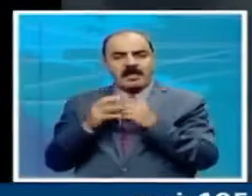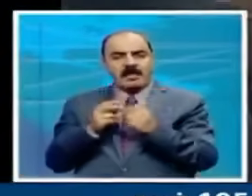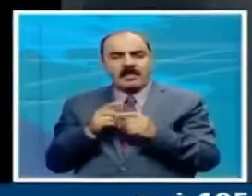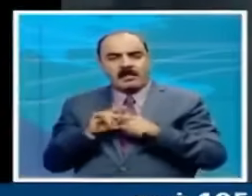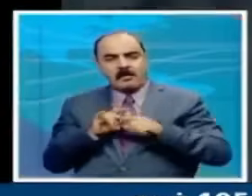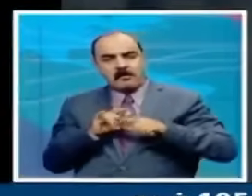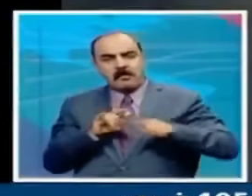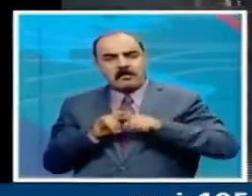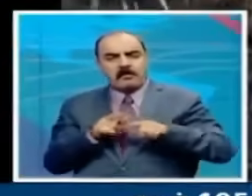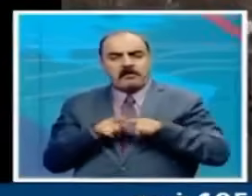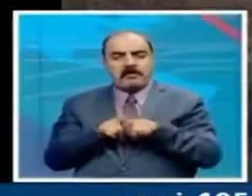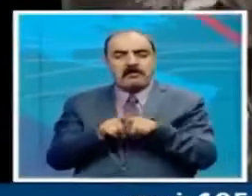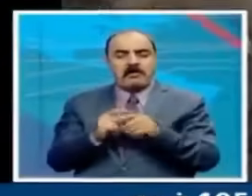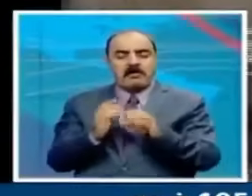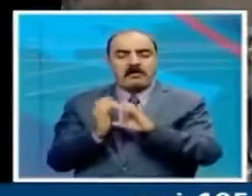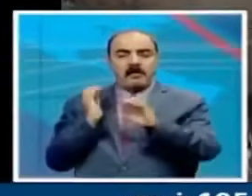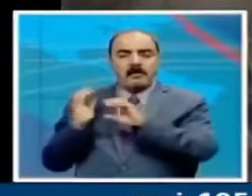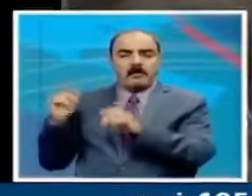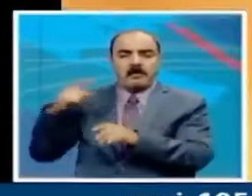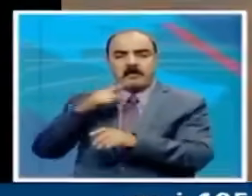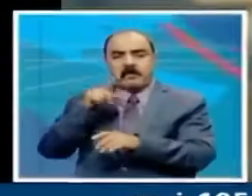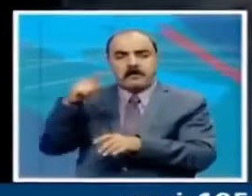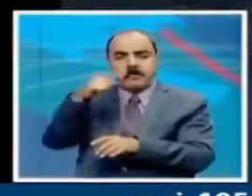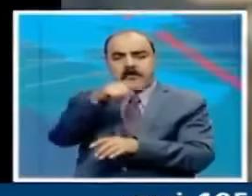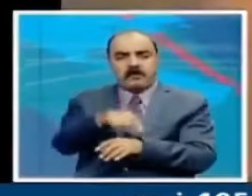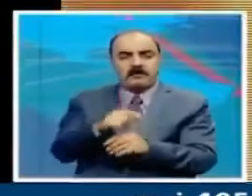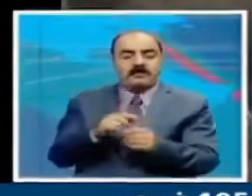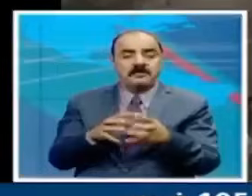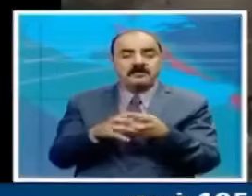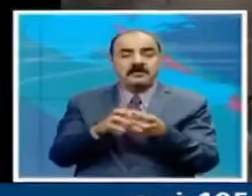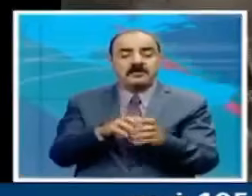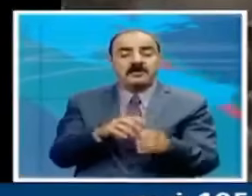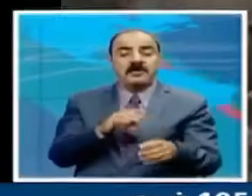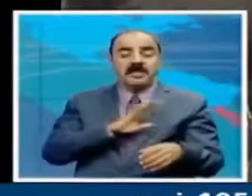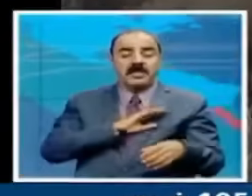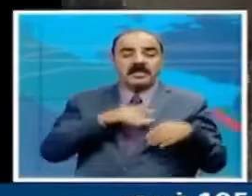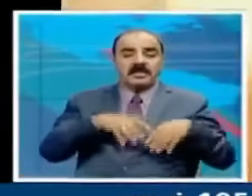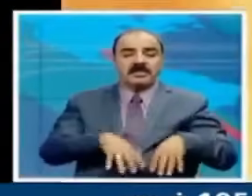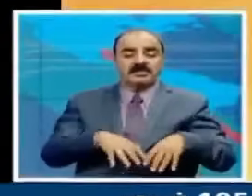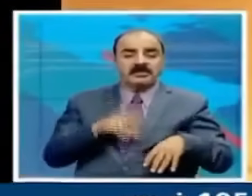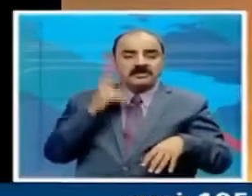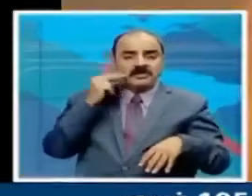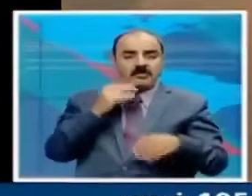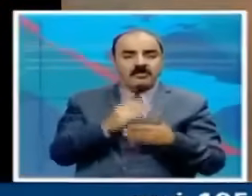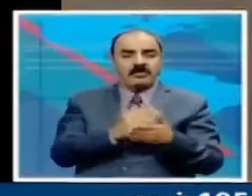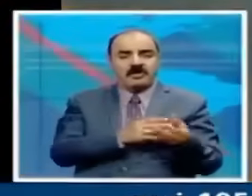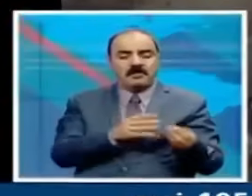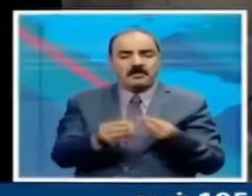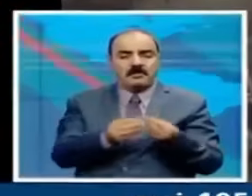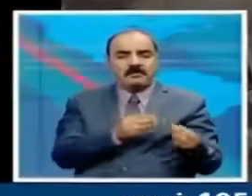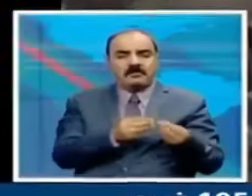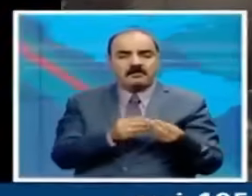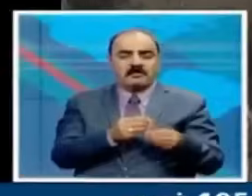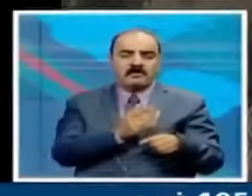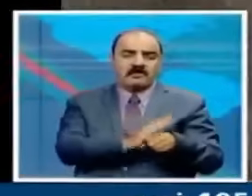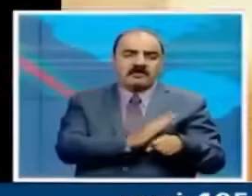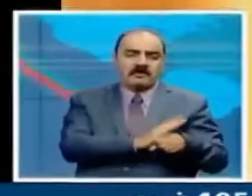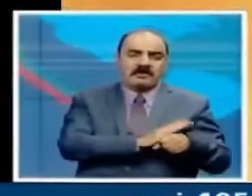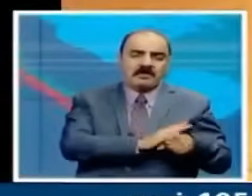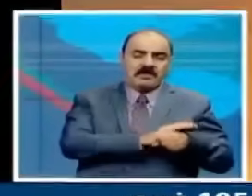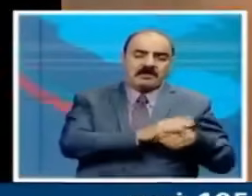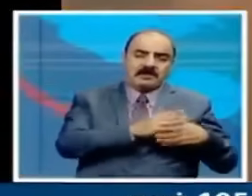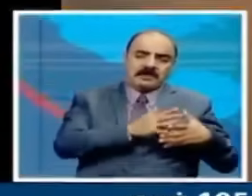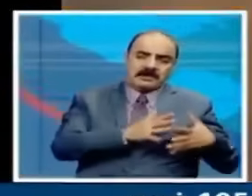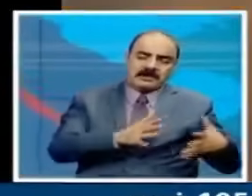لحركة الجهاد تنفيذ عمليات قصف متزامنة بقذائف الهاون وصواريخ على تجمعات لجنود الاحتلال